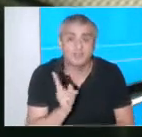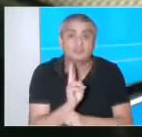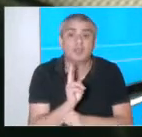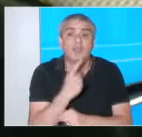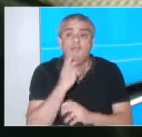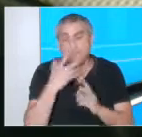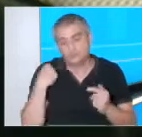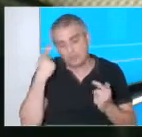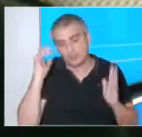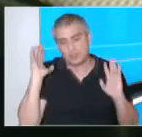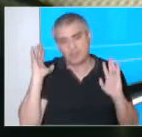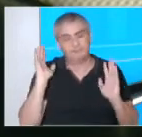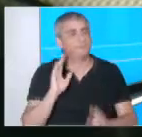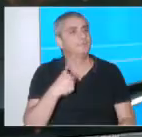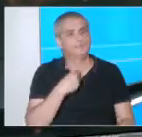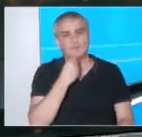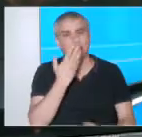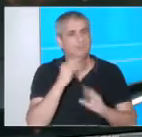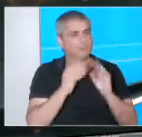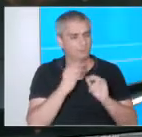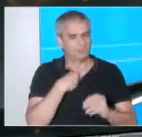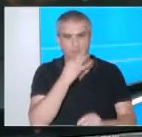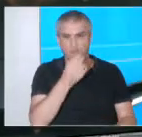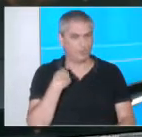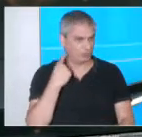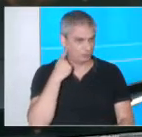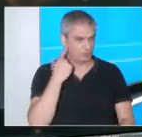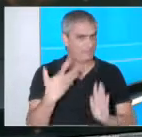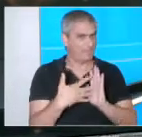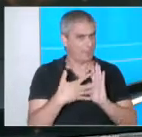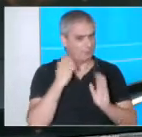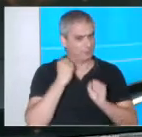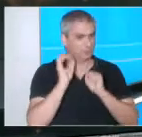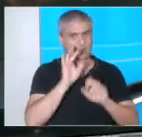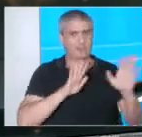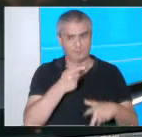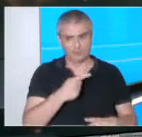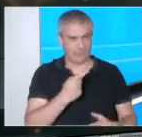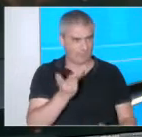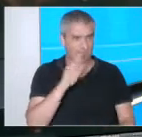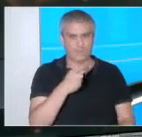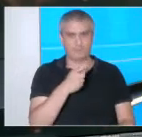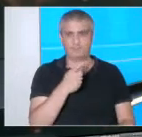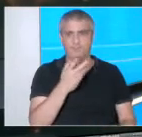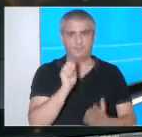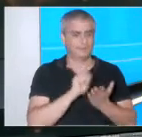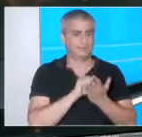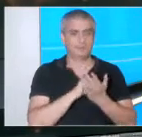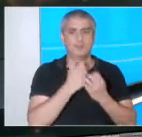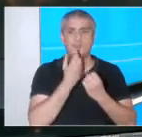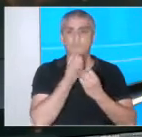אמרתי את כל מה שאני יודע. אני רוצה לסיכום לשאול אותך, אנחנו שומעים לך ביקורת נוקבת על הממשלה, וקוראים גם מעל גיליון